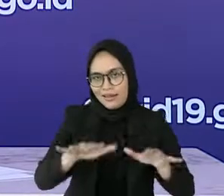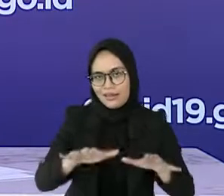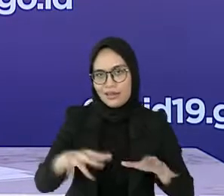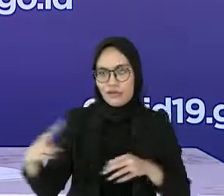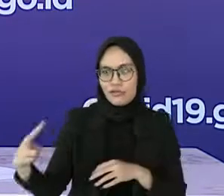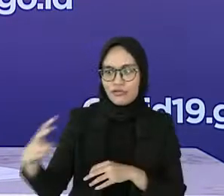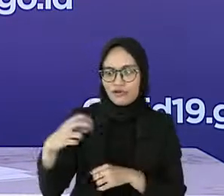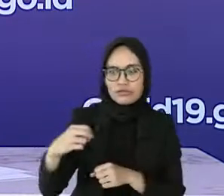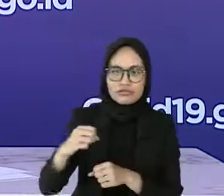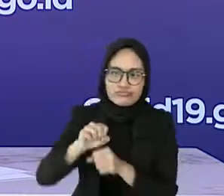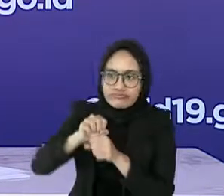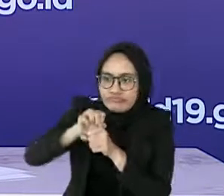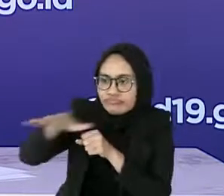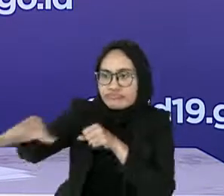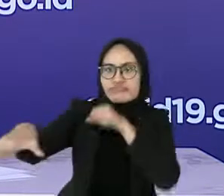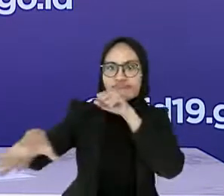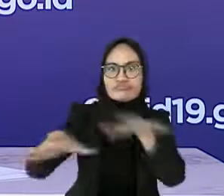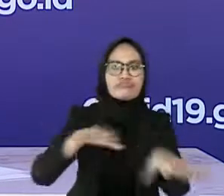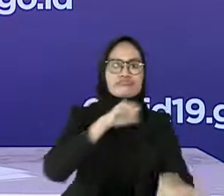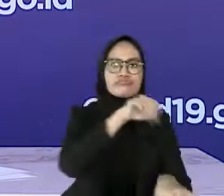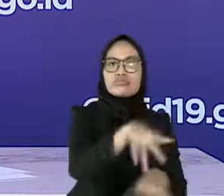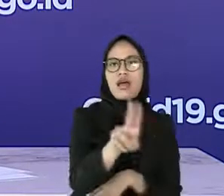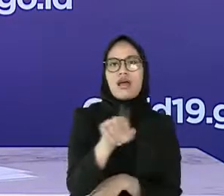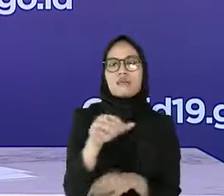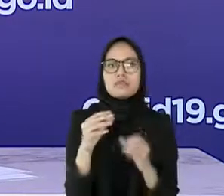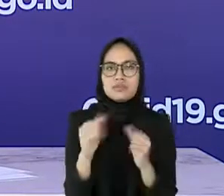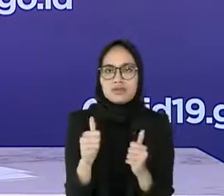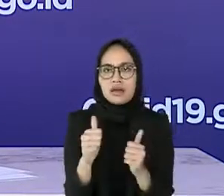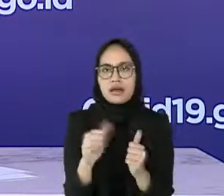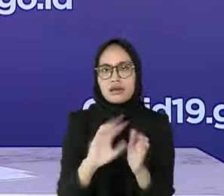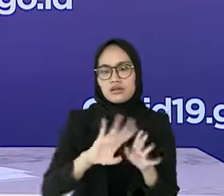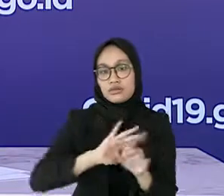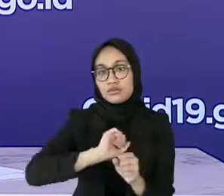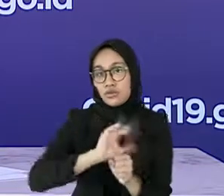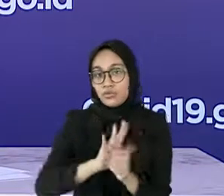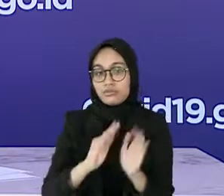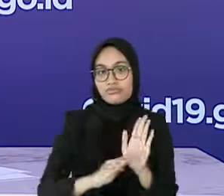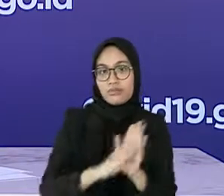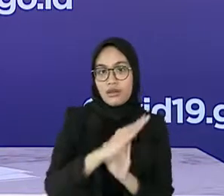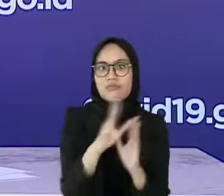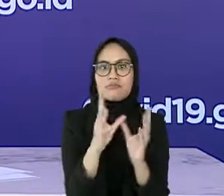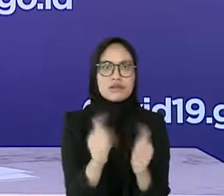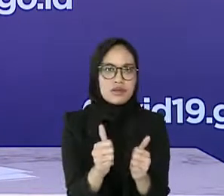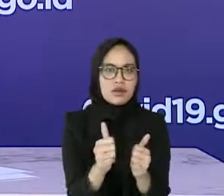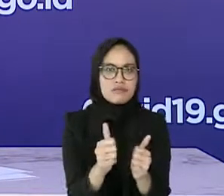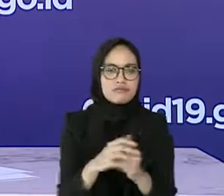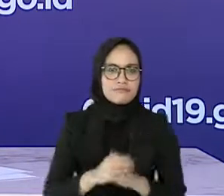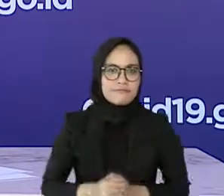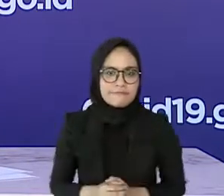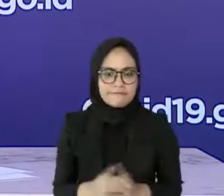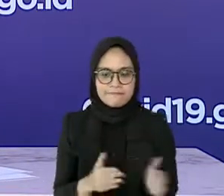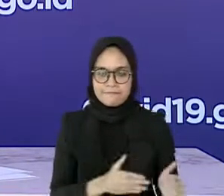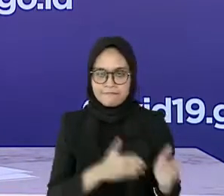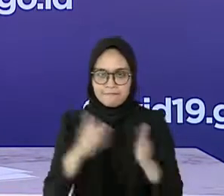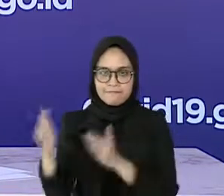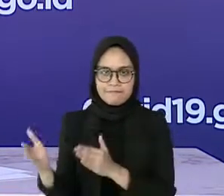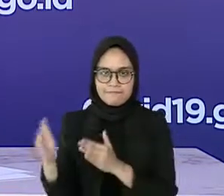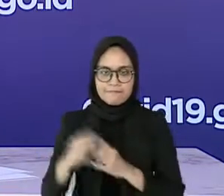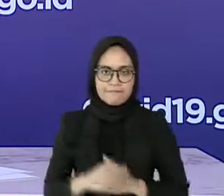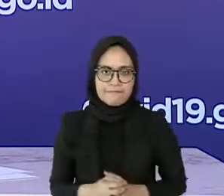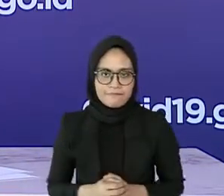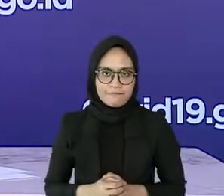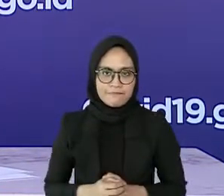19 menyebar kembali dan meningkat Hai selanjutnya saya akan mengumumkannya pembaharuan